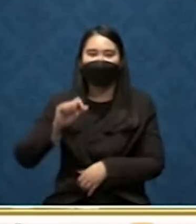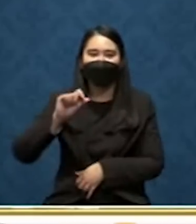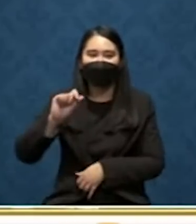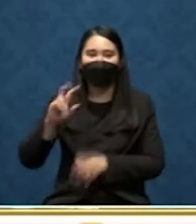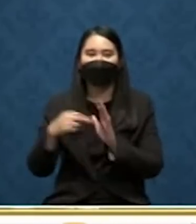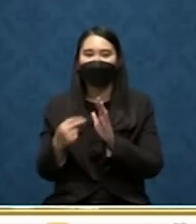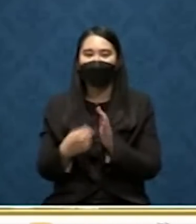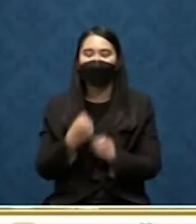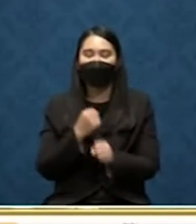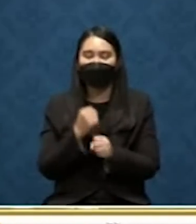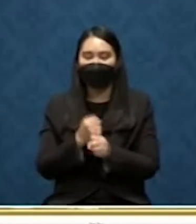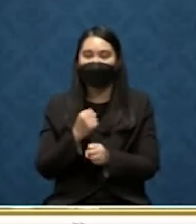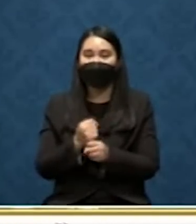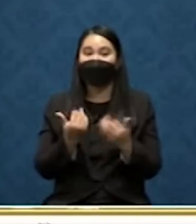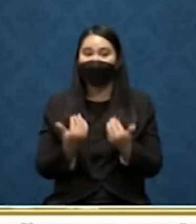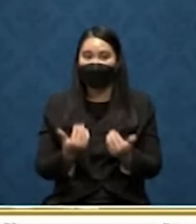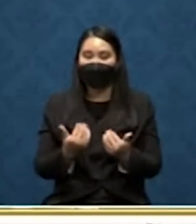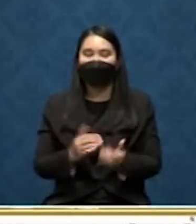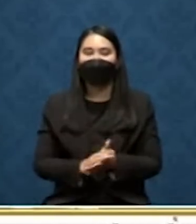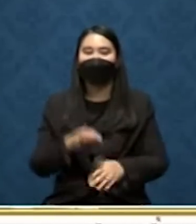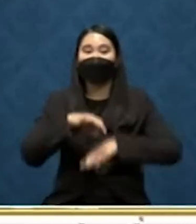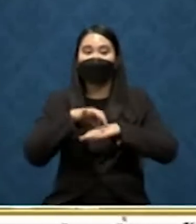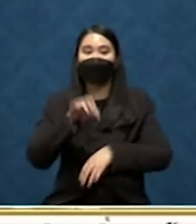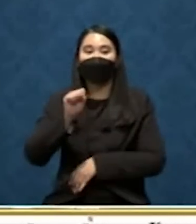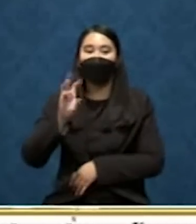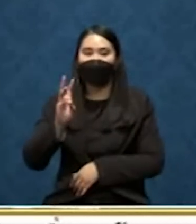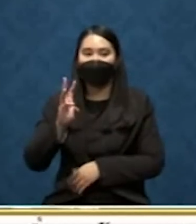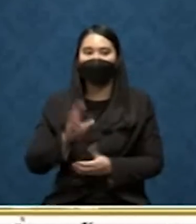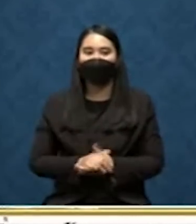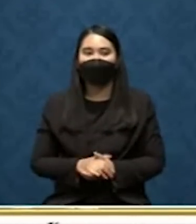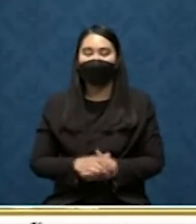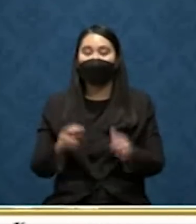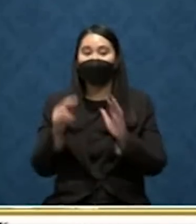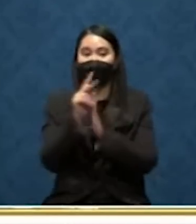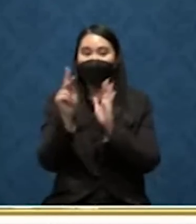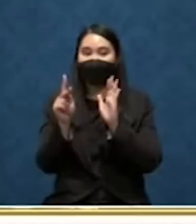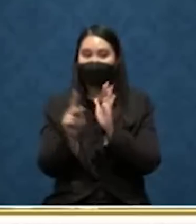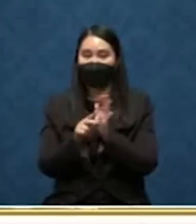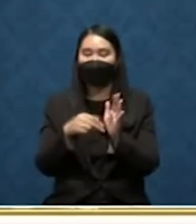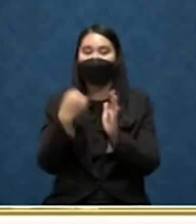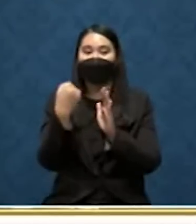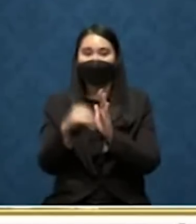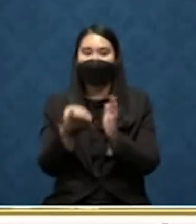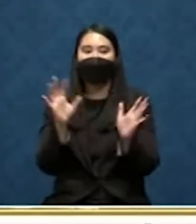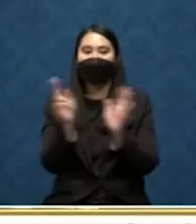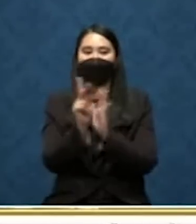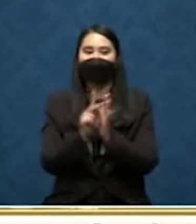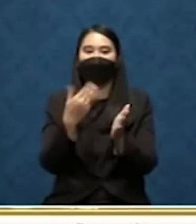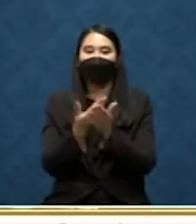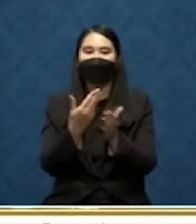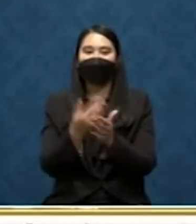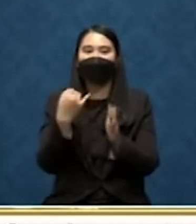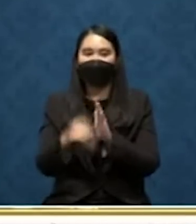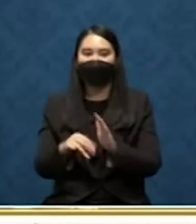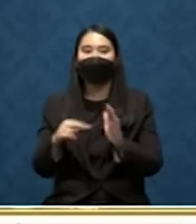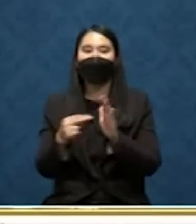ากระ carefullyการในขณะที่เป็นอยู่ในตำแหน่งสวอกฎหมายฟอกเงิน ท่านต้รบผิด 2